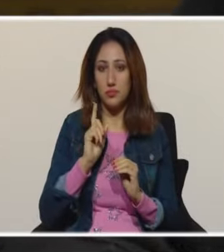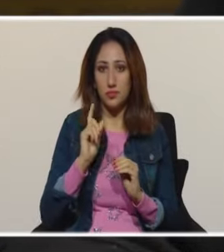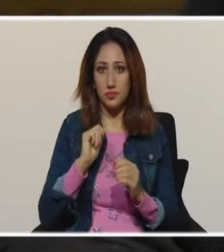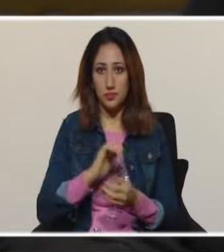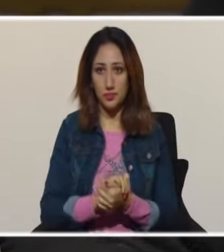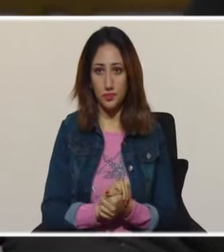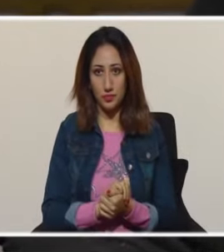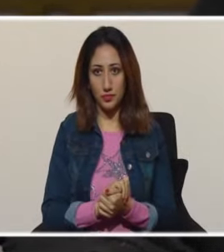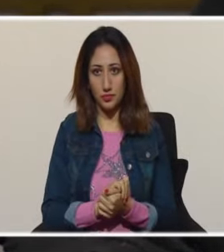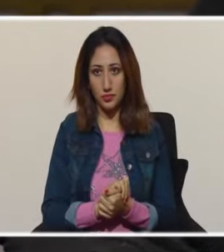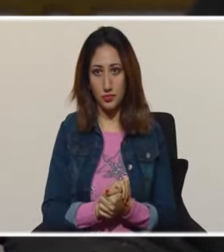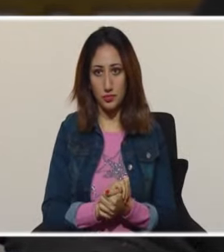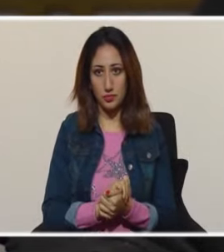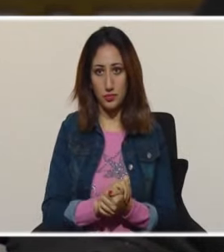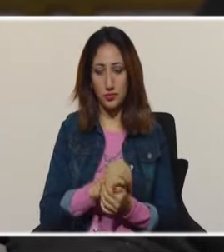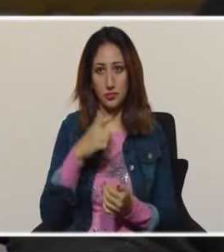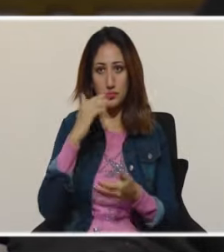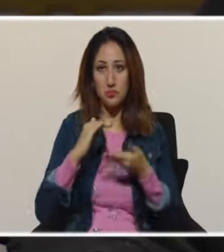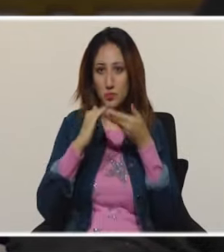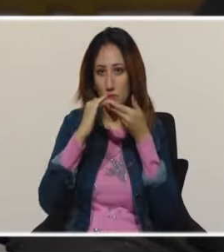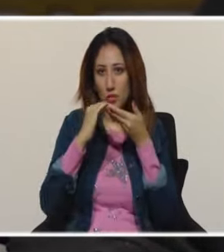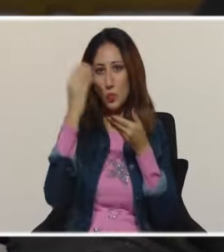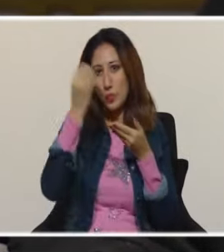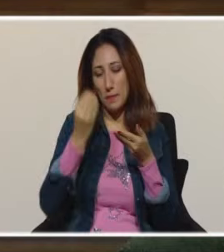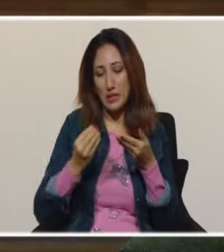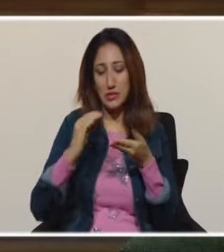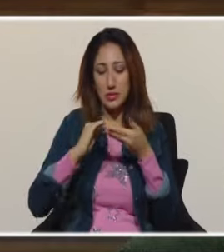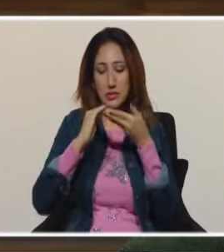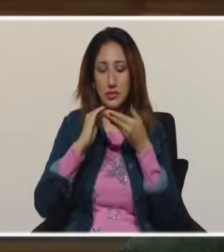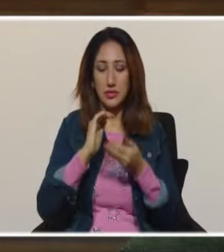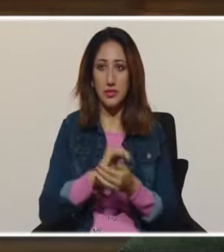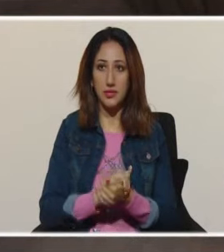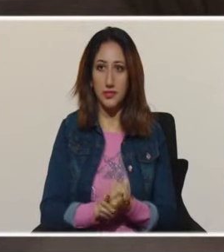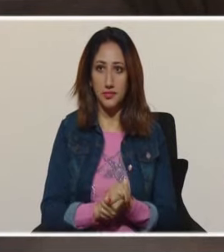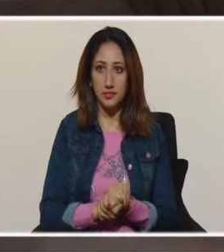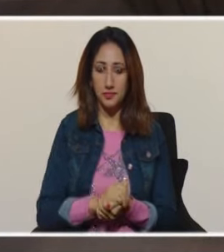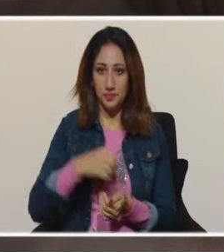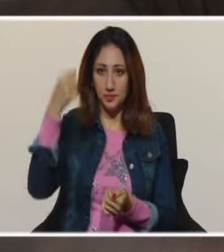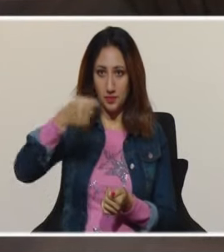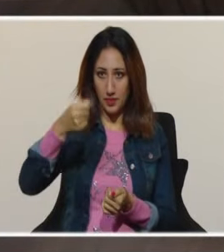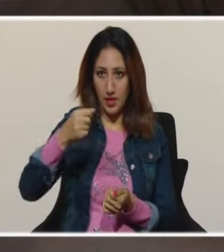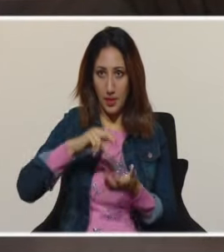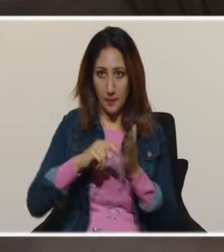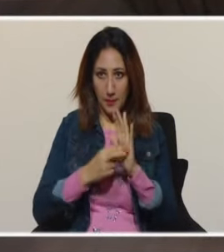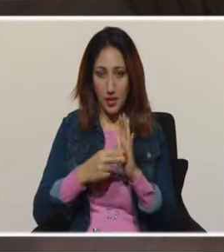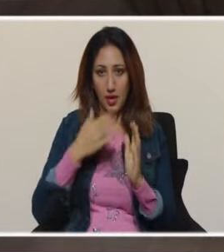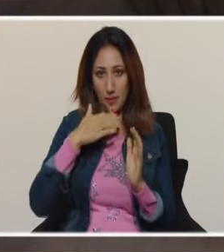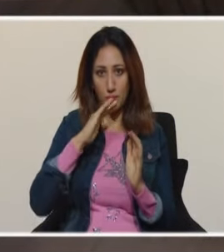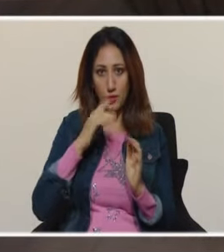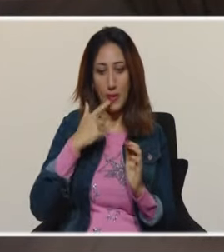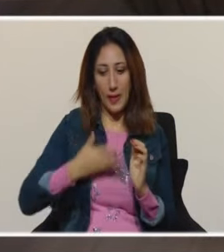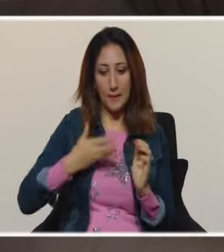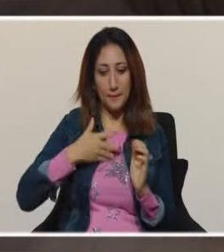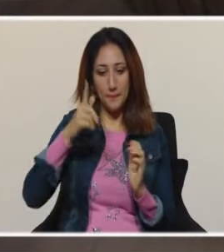هذا الخير بس يعني كده مساعدة بسيطة كده، يكون فين وفين مرة. نورة ازيك؟ الله يخليك. ايه؟ الحمد لله. عندك كام